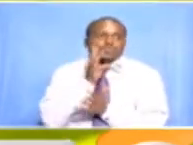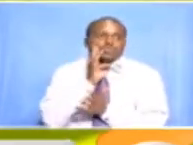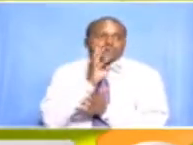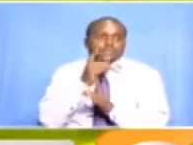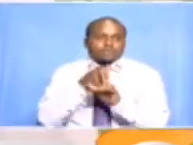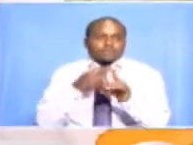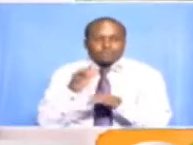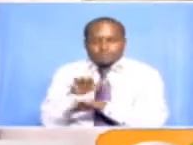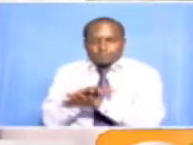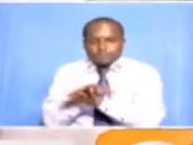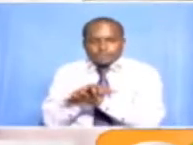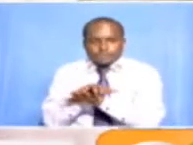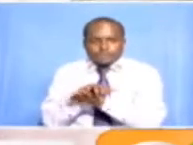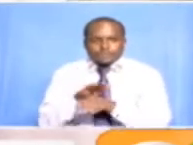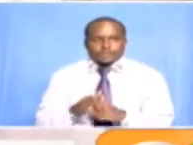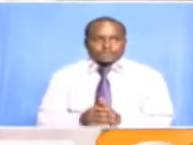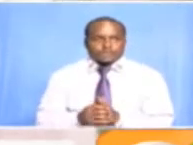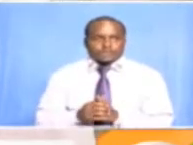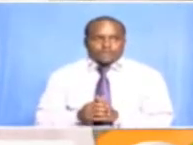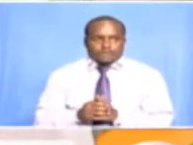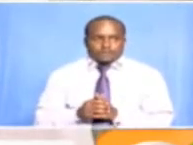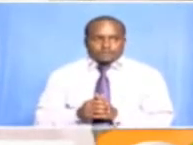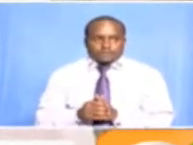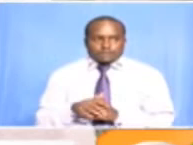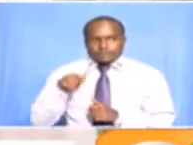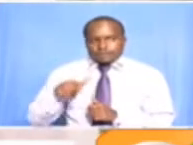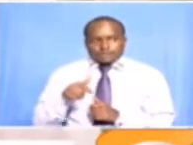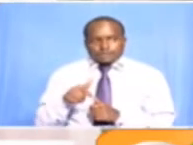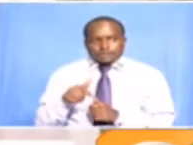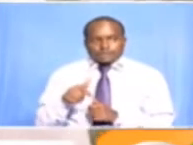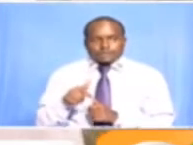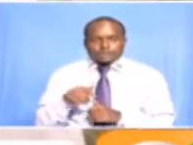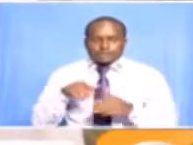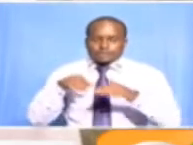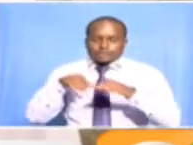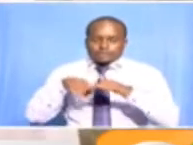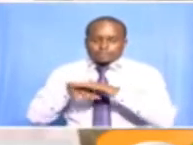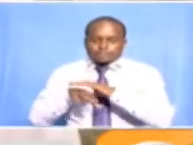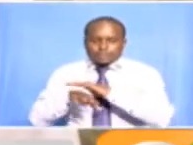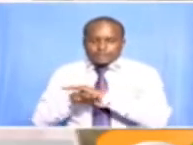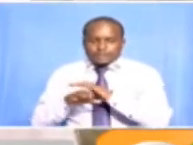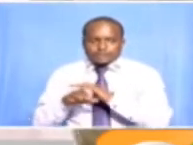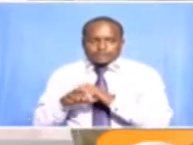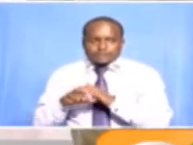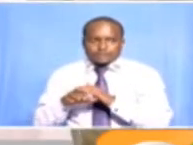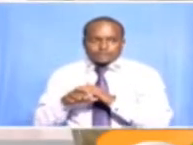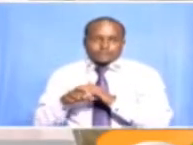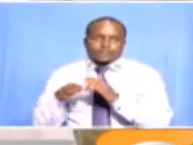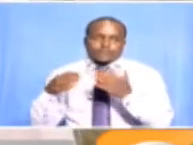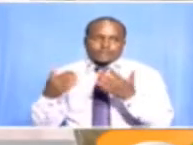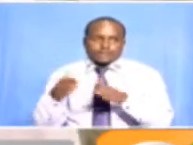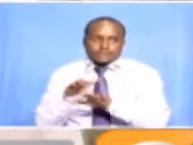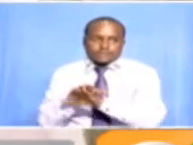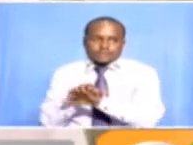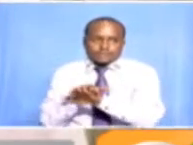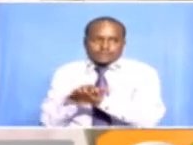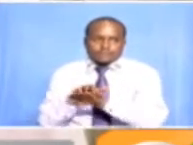samaki. Hapa ni ukulima wa samaki na mimea. Kwa kimombo wanaita